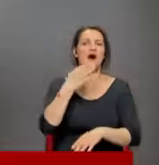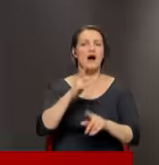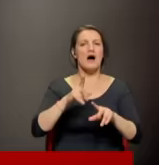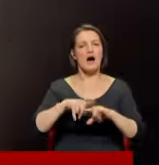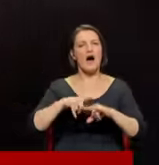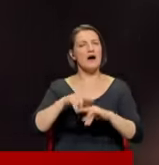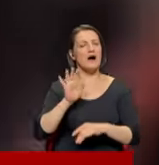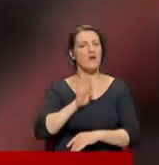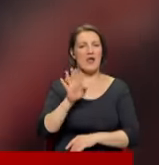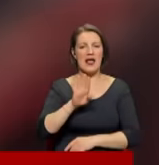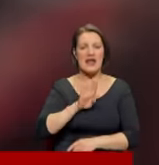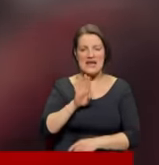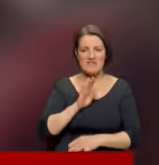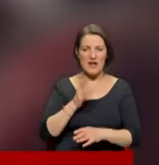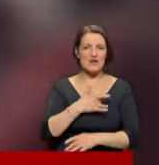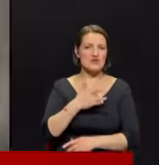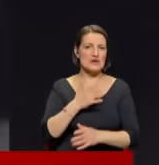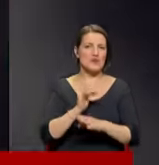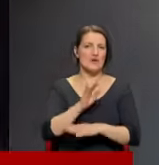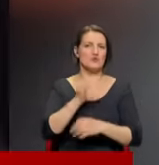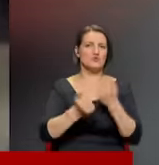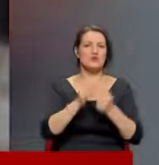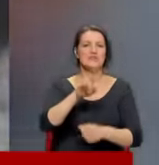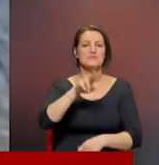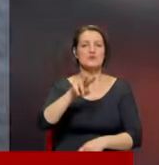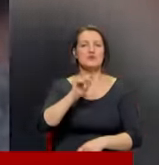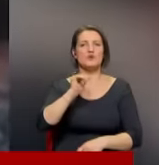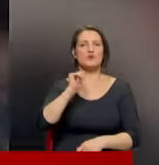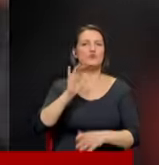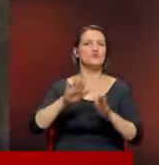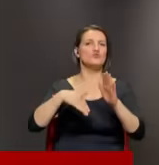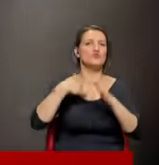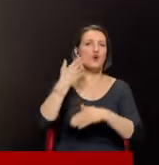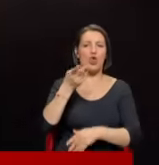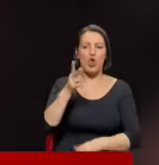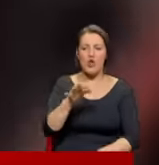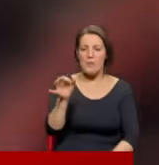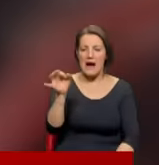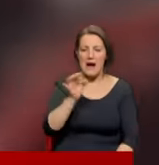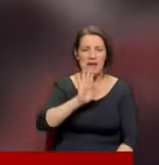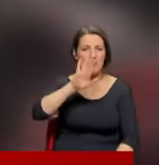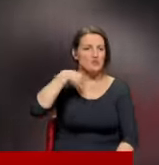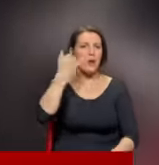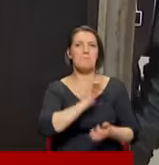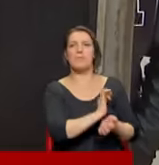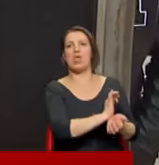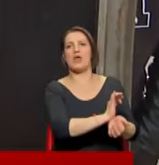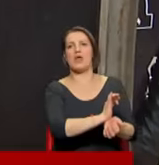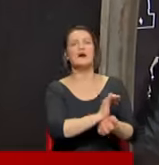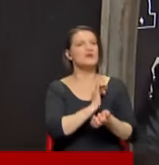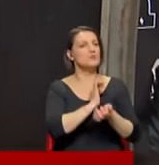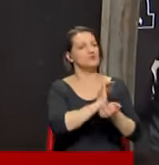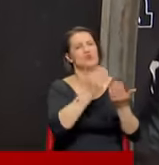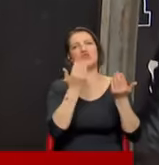Hacıoğlu ailesine evlat acısını yaşatan sürücü 22 gün sonra ancak ölüm haberinin ardından tutuklandı.